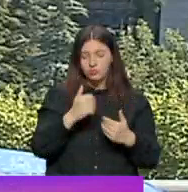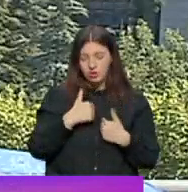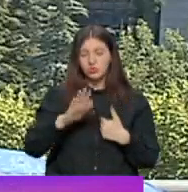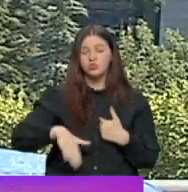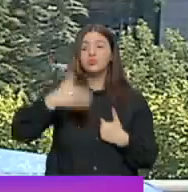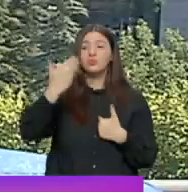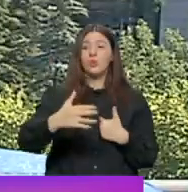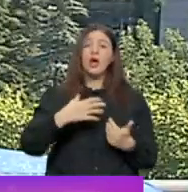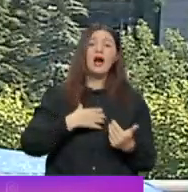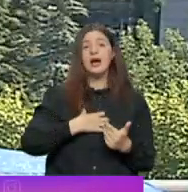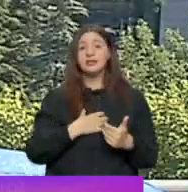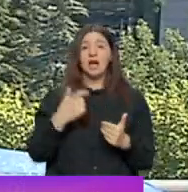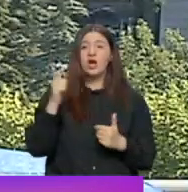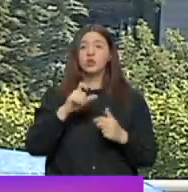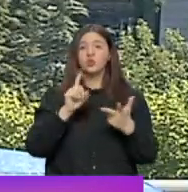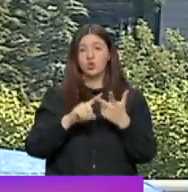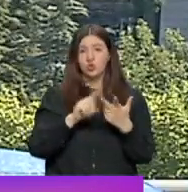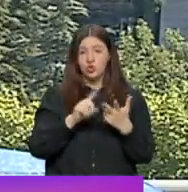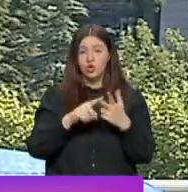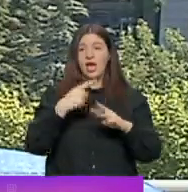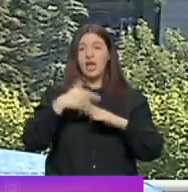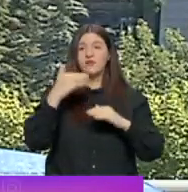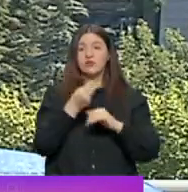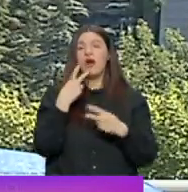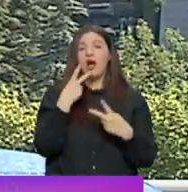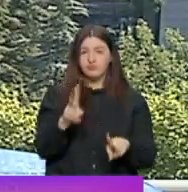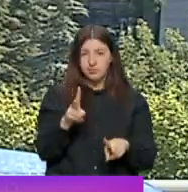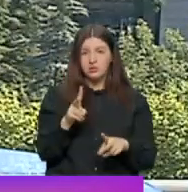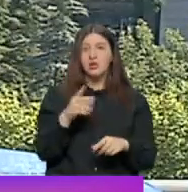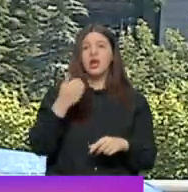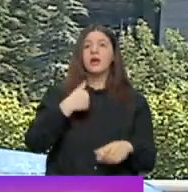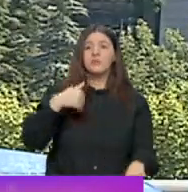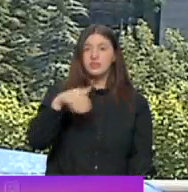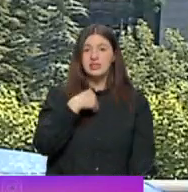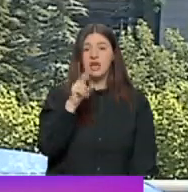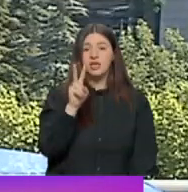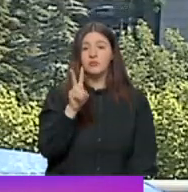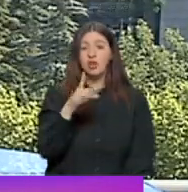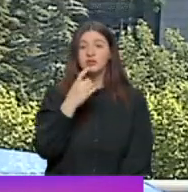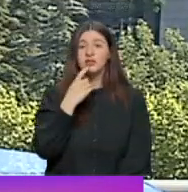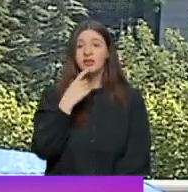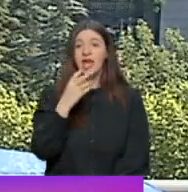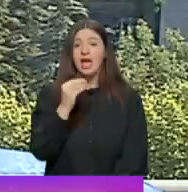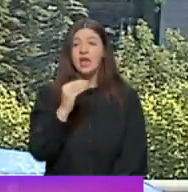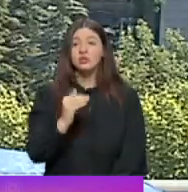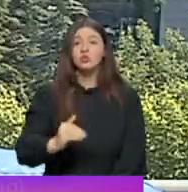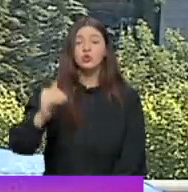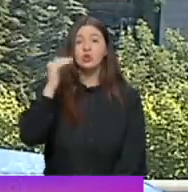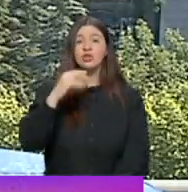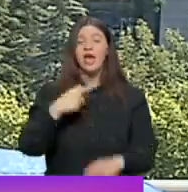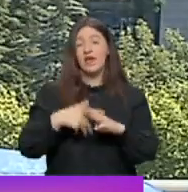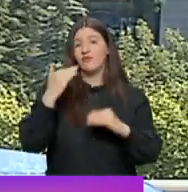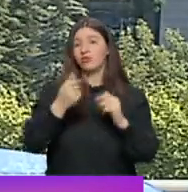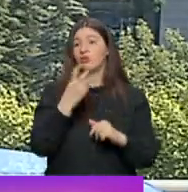Sonra Haziran ayının 3'üydü. Enflasyon rakamları açıklandı. Biz 24 yılın en yüksek enflasyon